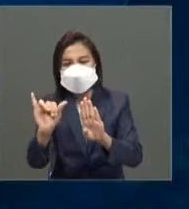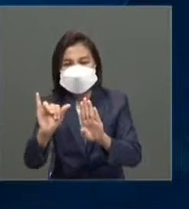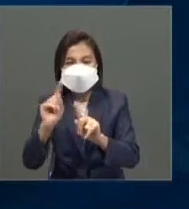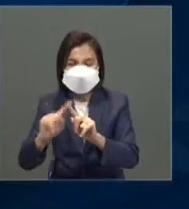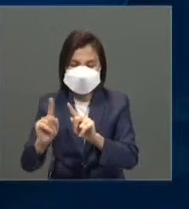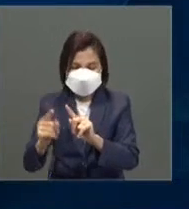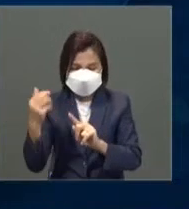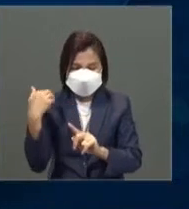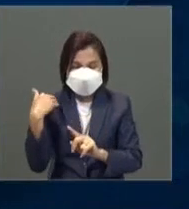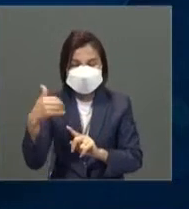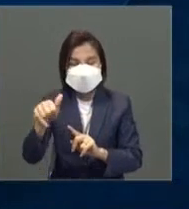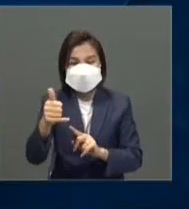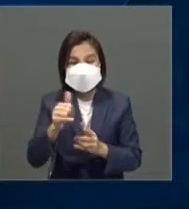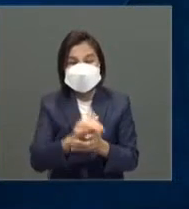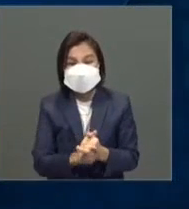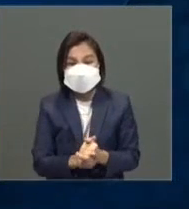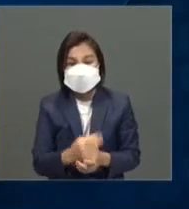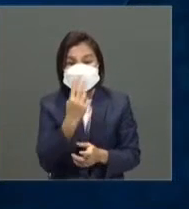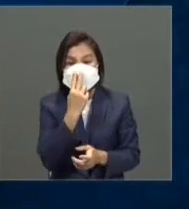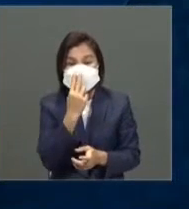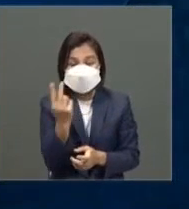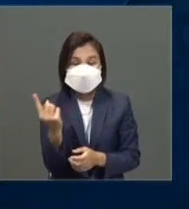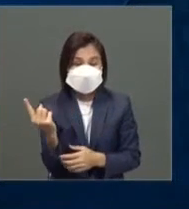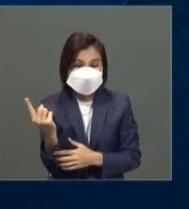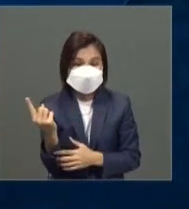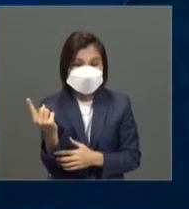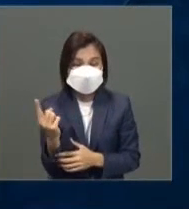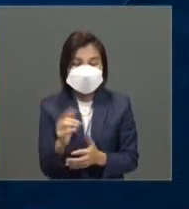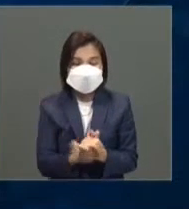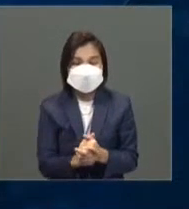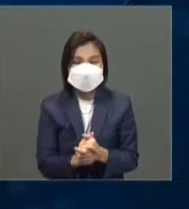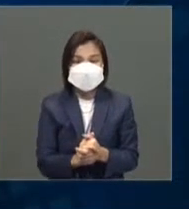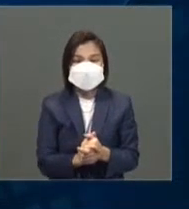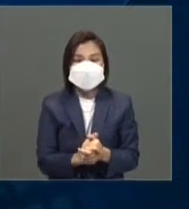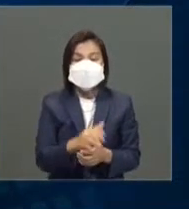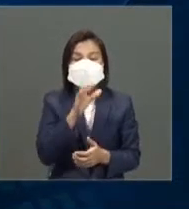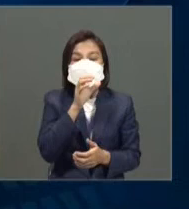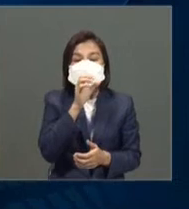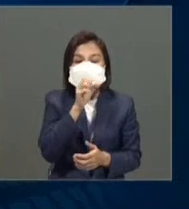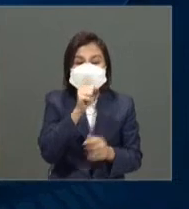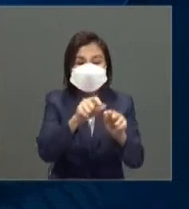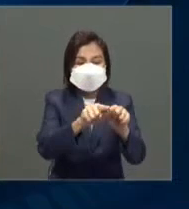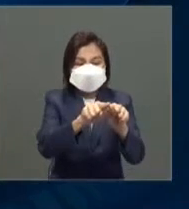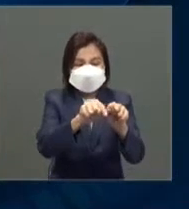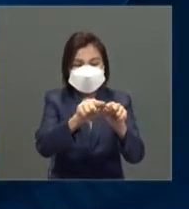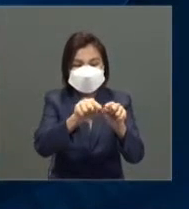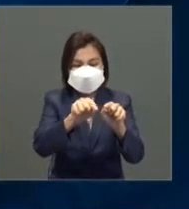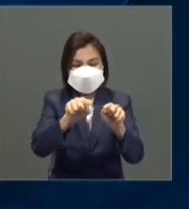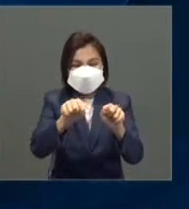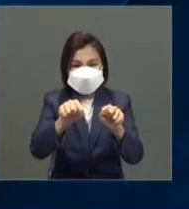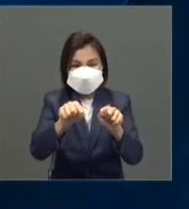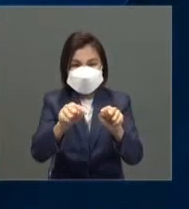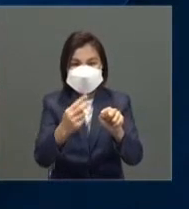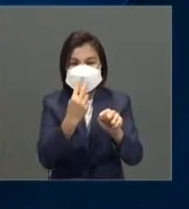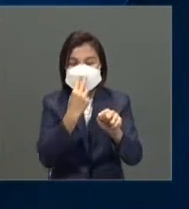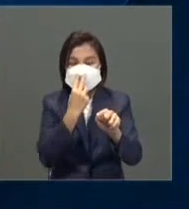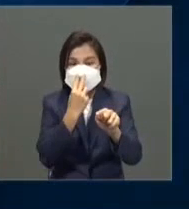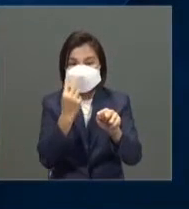างนะครับอย่างเงี้ยครับก็จะเห็นนะครับว่าเส้นกราฟสีส้มเนี่ยเดิมเนี่ยไปแตะอยู่เส้น